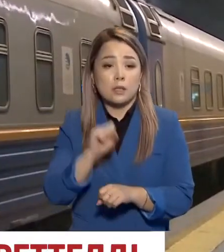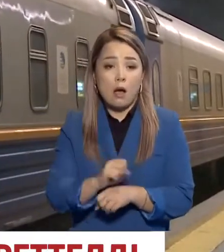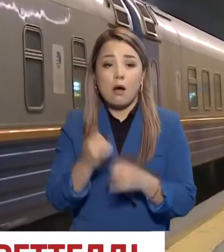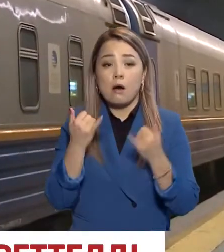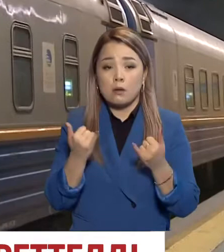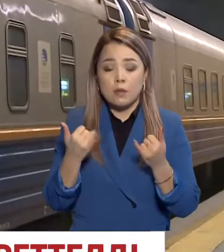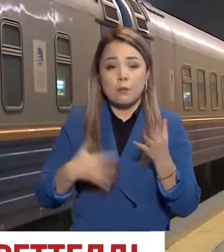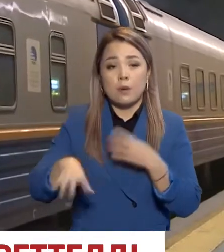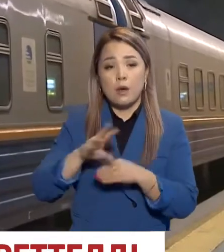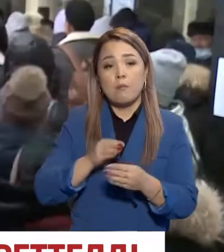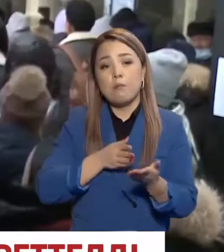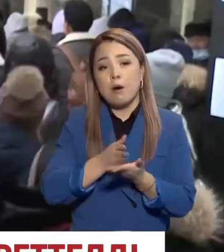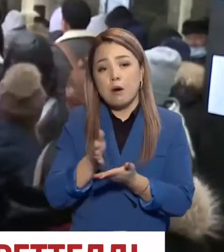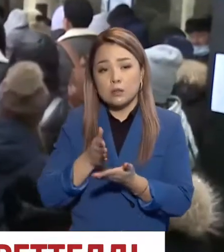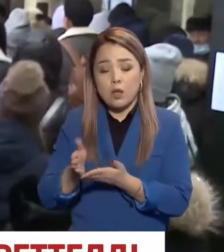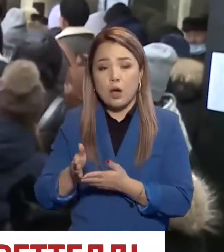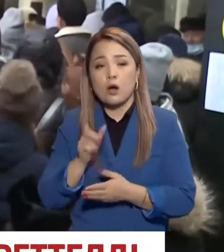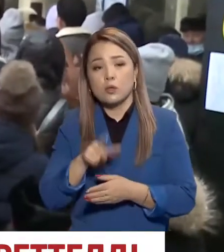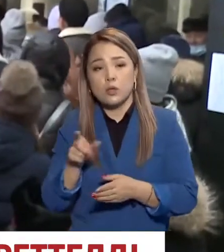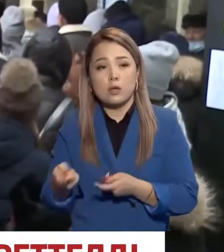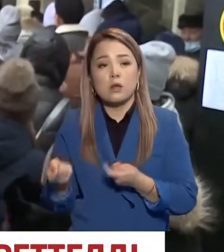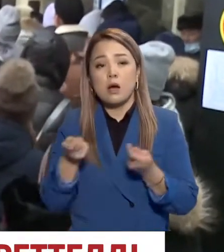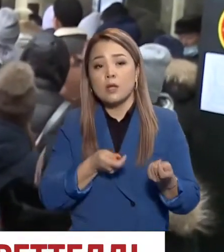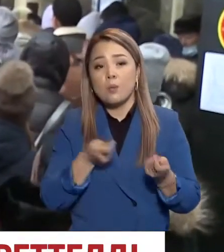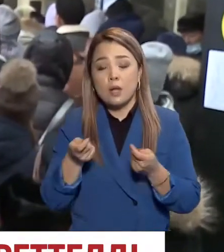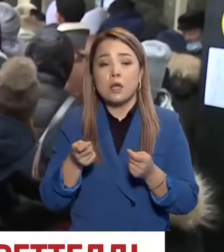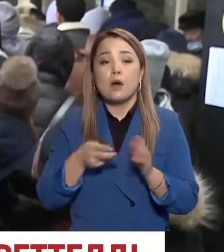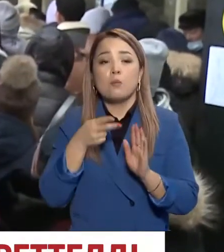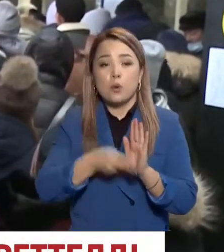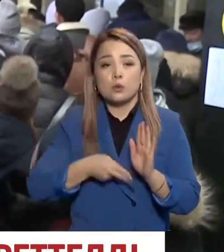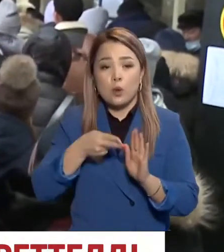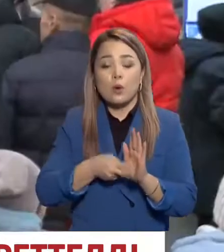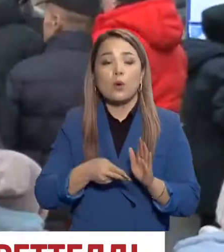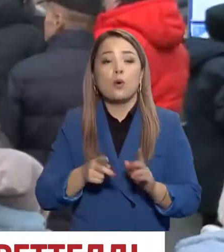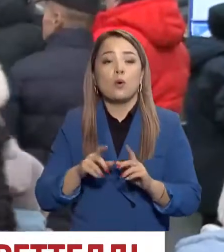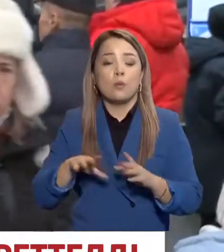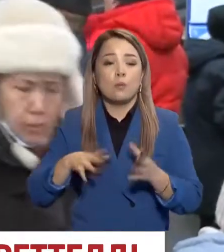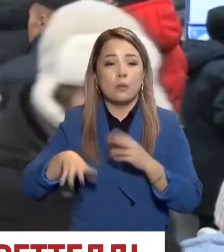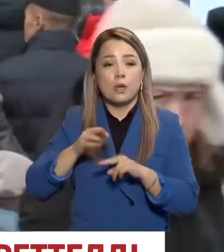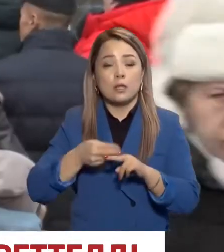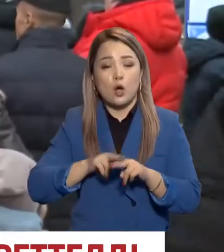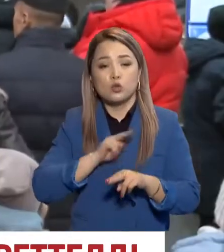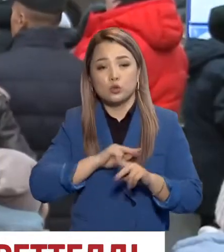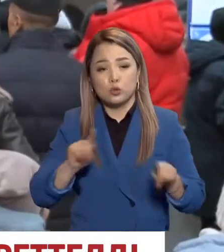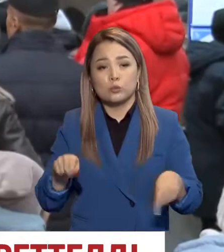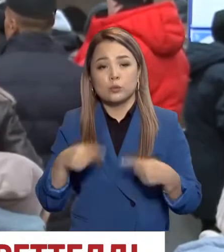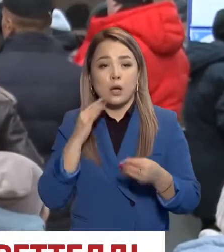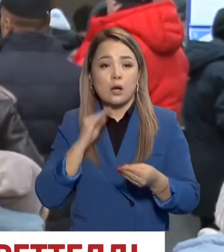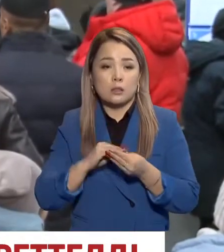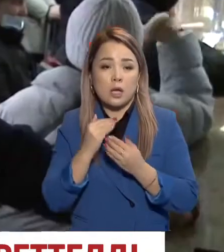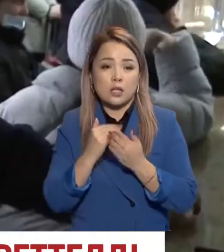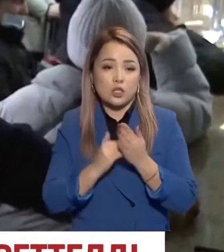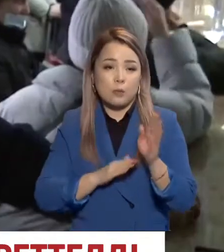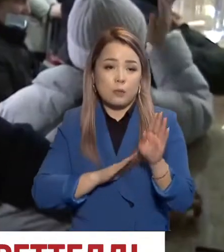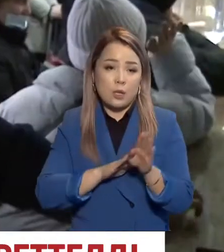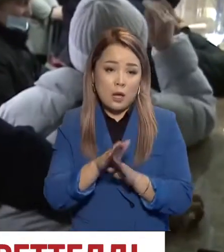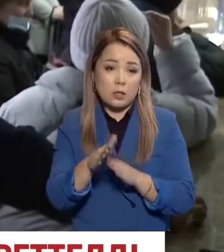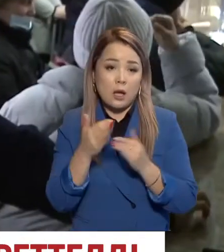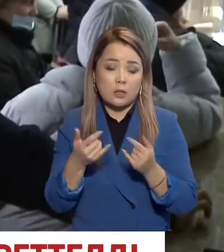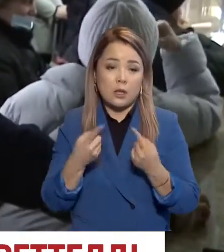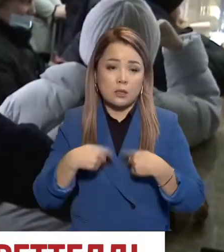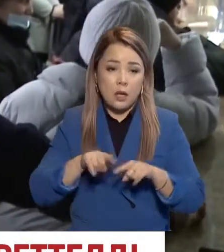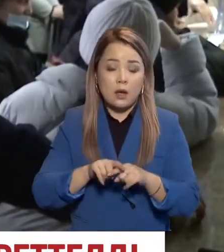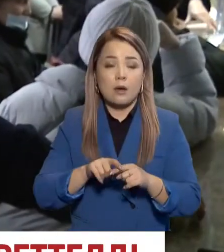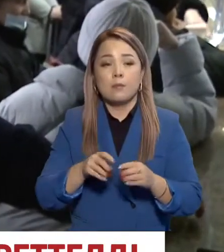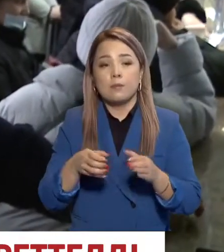Енді барлық бағытта жолаушы тасымалын жүзеге асыратын темір жол көліктерінің жұмысы қалыпты режимге көшті. Сонымен қатар сала